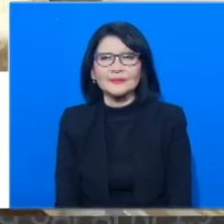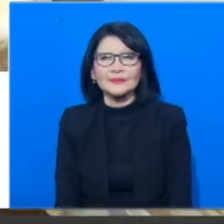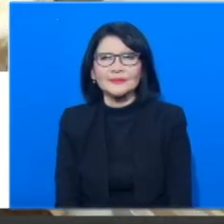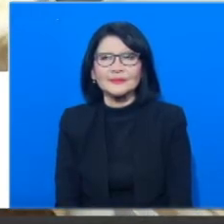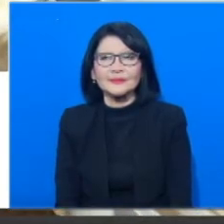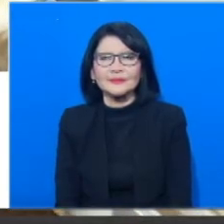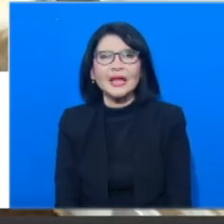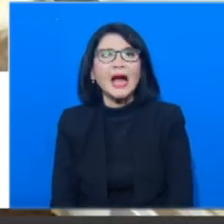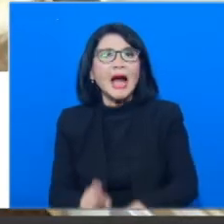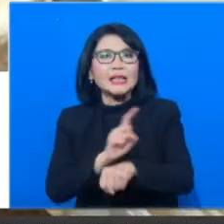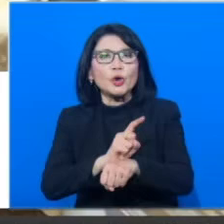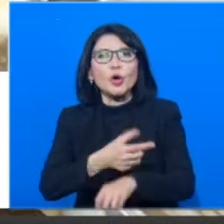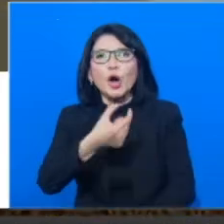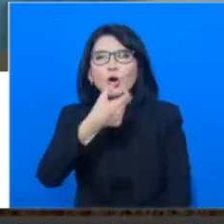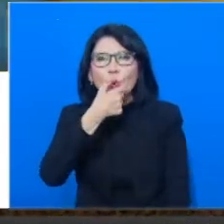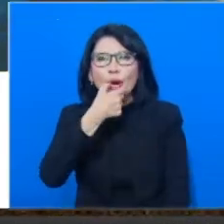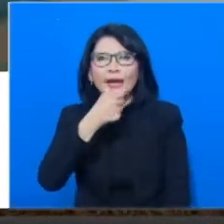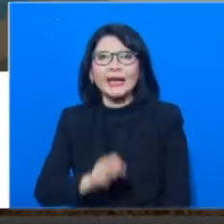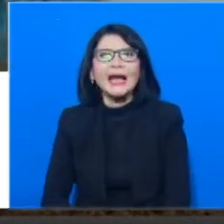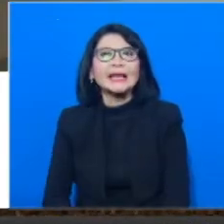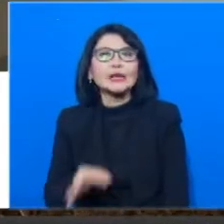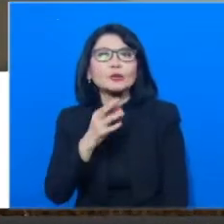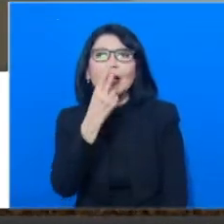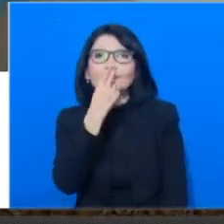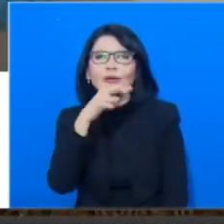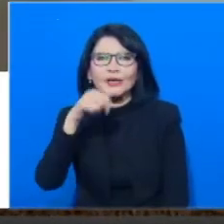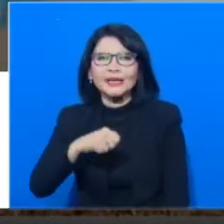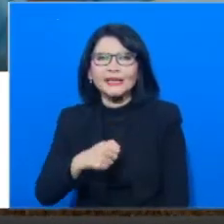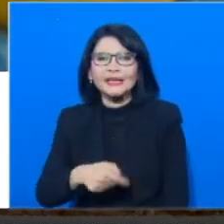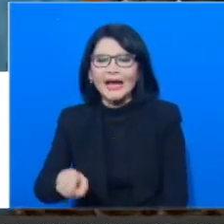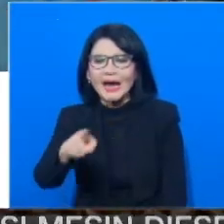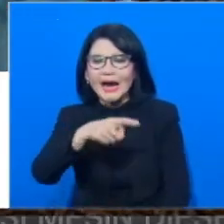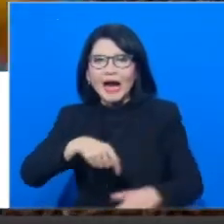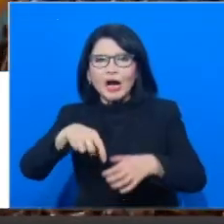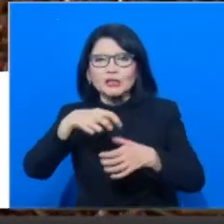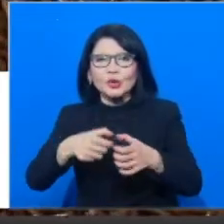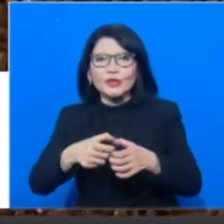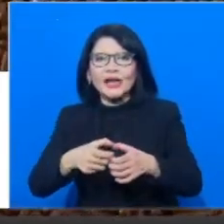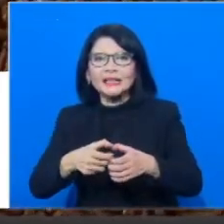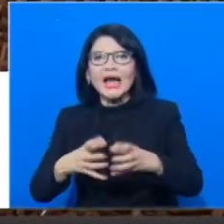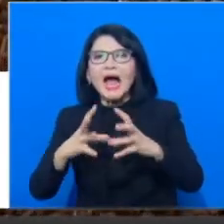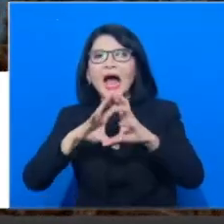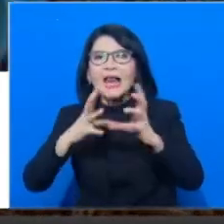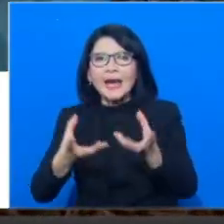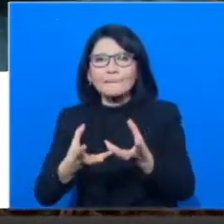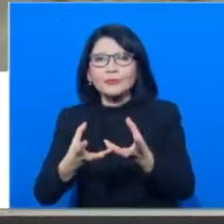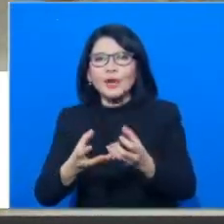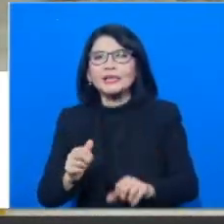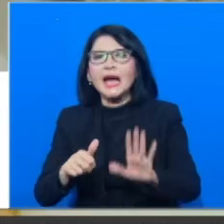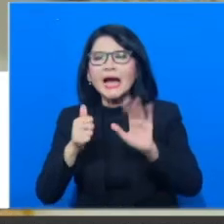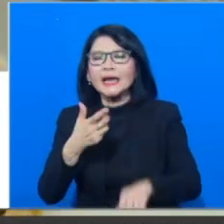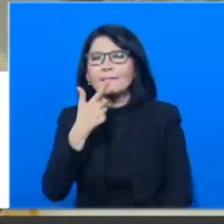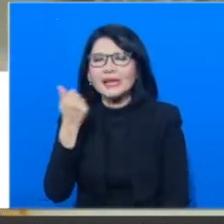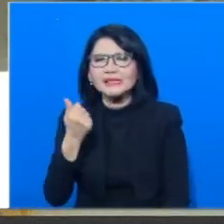Di toko kue yang terletak di Jalan Pasir Kaliki, Kota Bandung ini, donat labu punya 6 varian rasa. Ada rasa kacang meses,